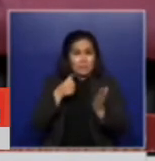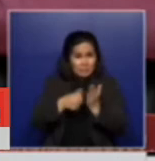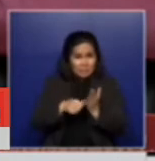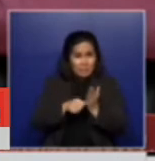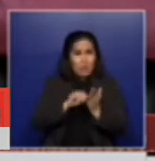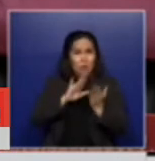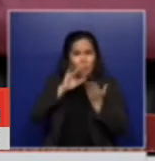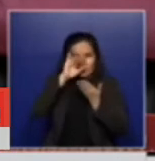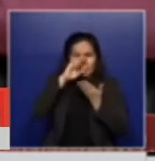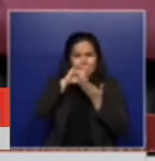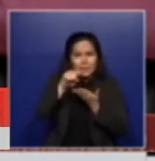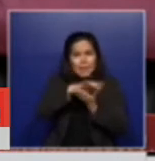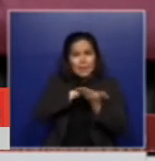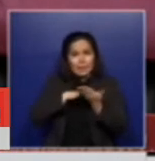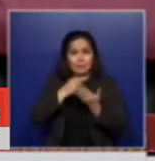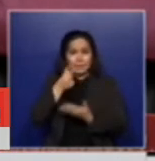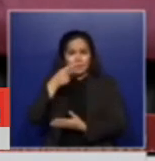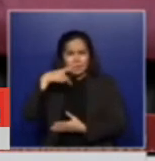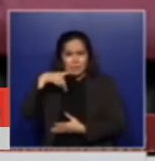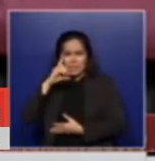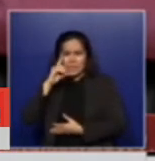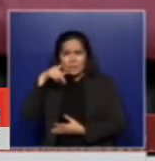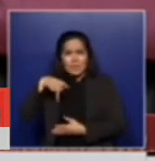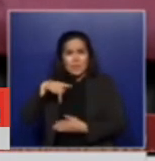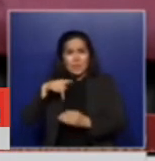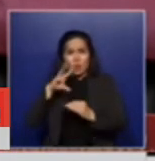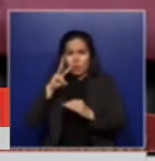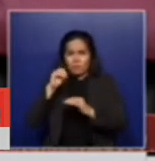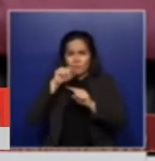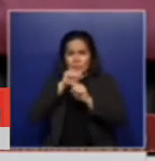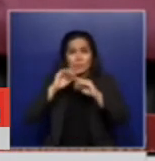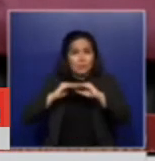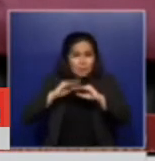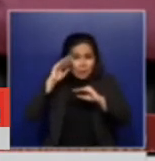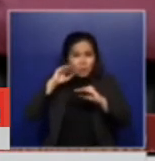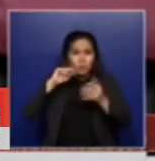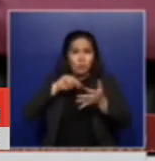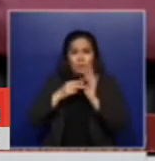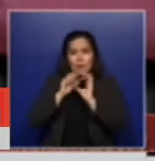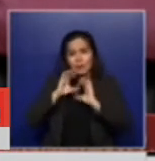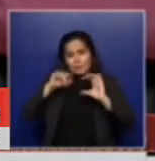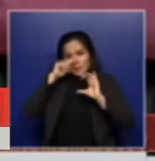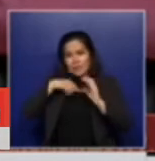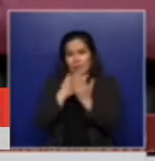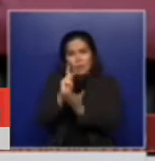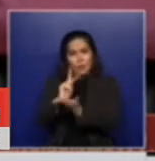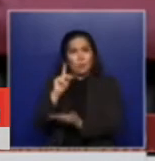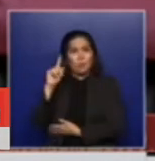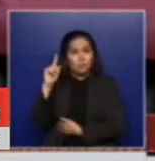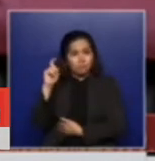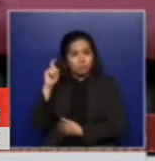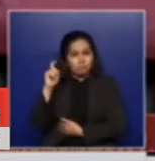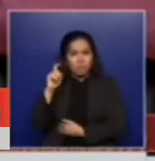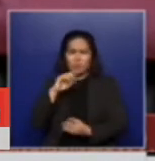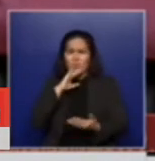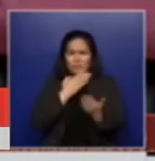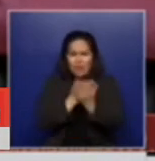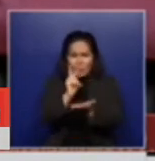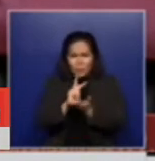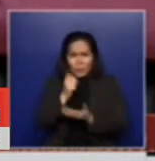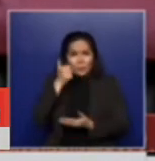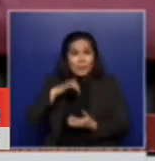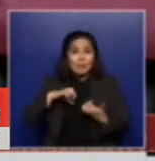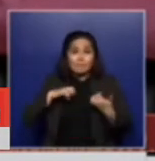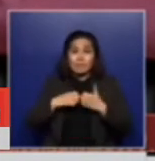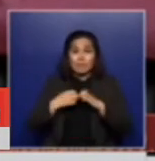สูงเกินร้อยละ60ซึ่งรัฐบาลจะกู้เงินต่อไปไม่ได้พอกู้ไม่ได้แล้วจะเกิดอะไรขึ้นครับนี่แหละ